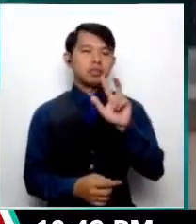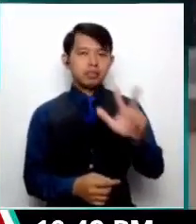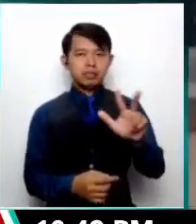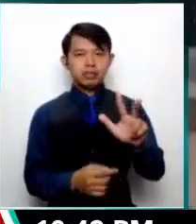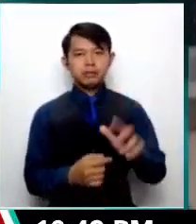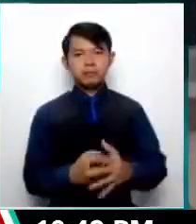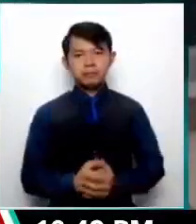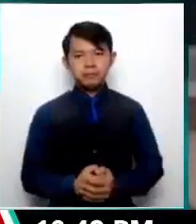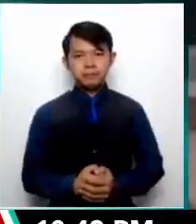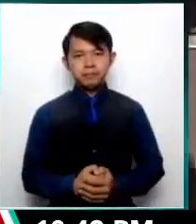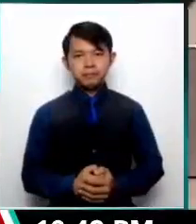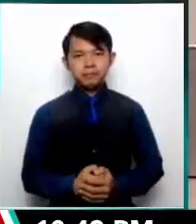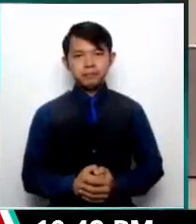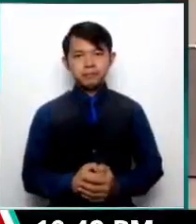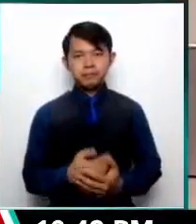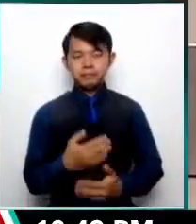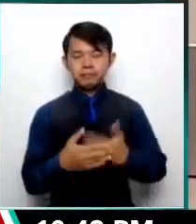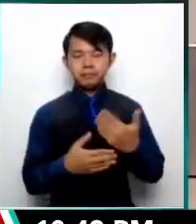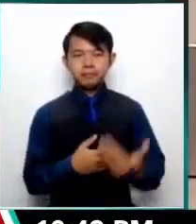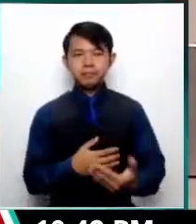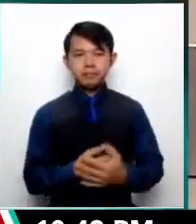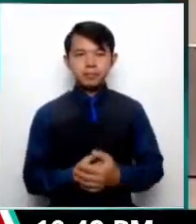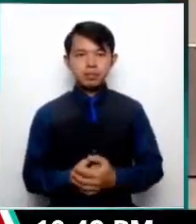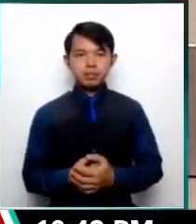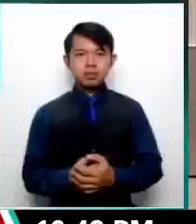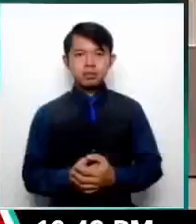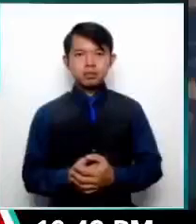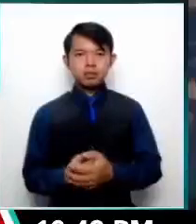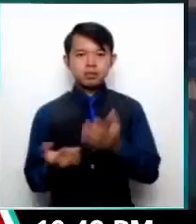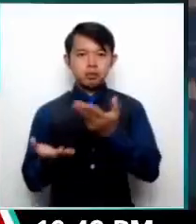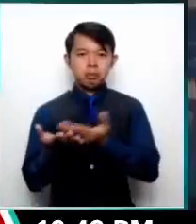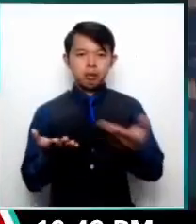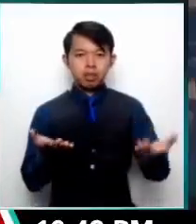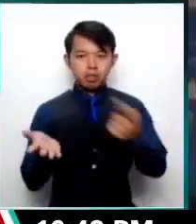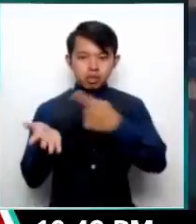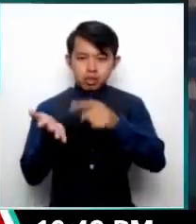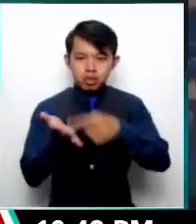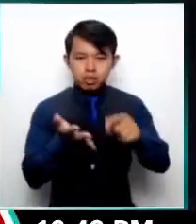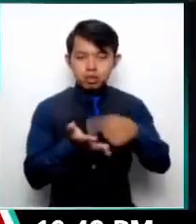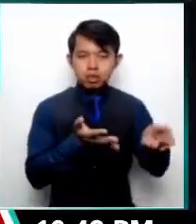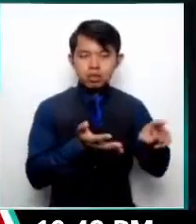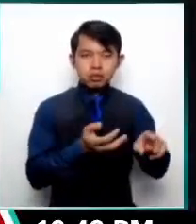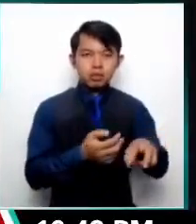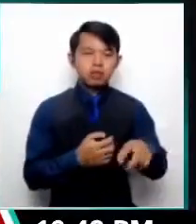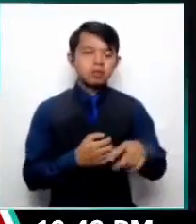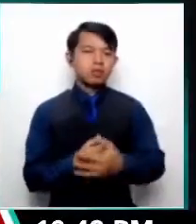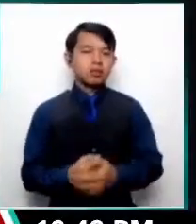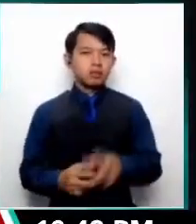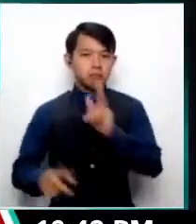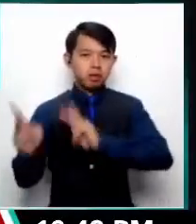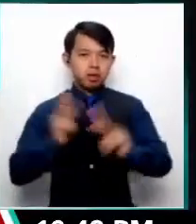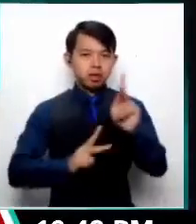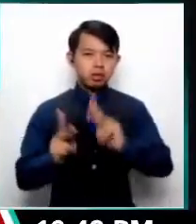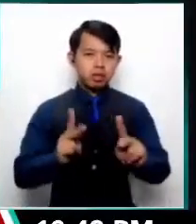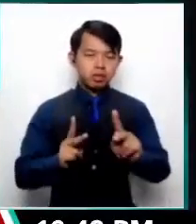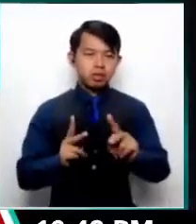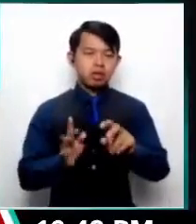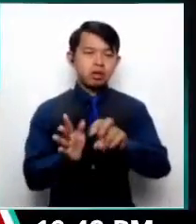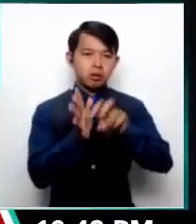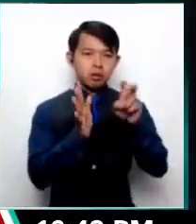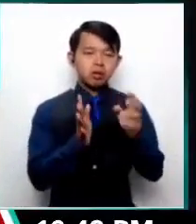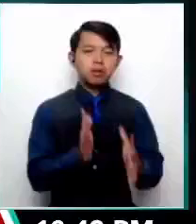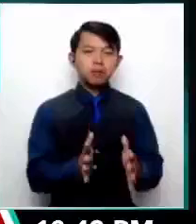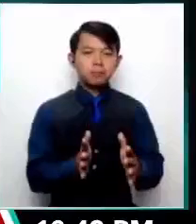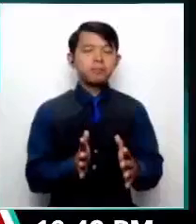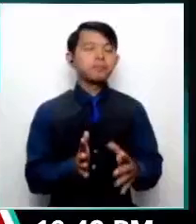Pila sa ilang check-in counters ng airline sa NAIA Terminal 3. Ang ibang pasero nandito na kahit madaling araw pa ang biyahe